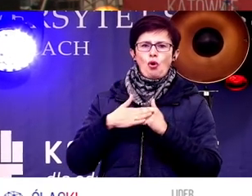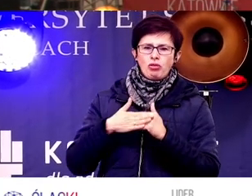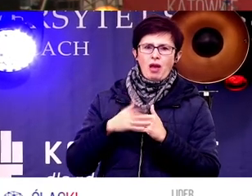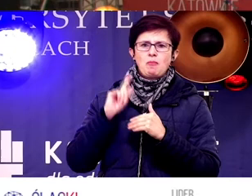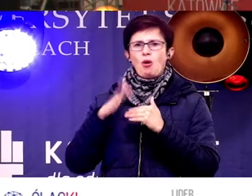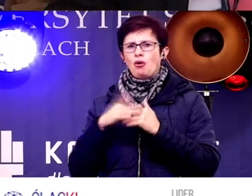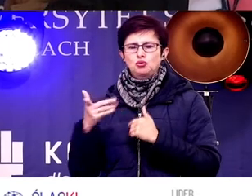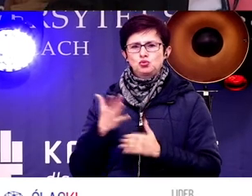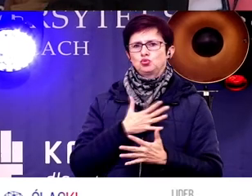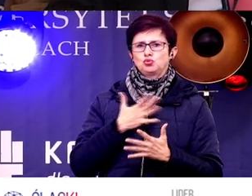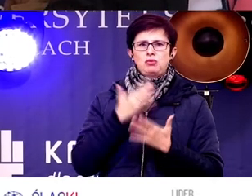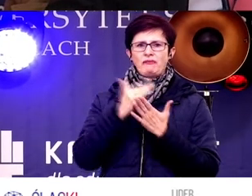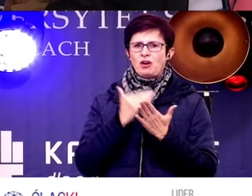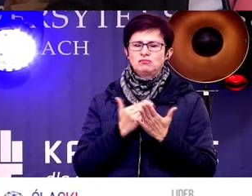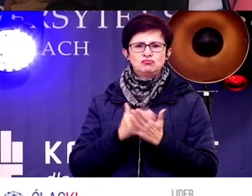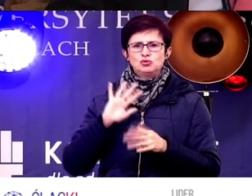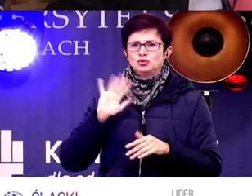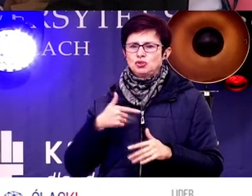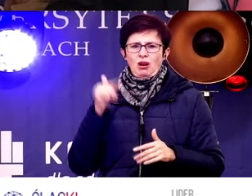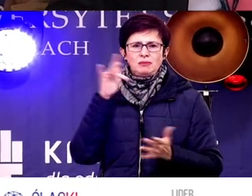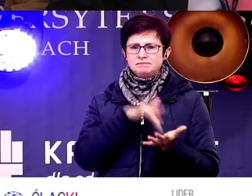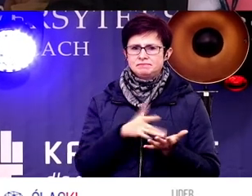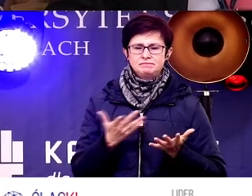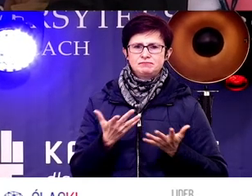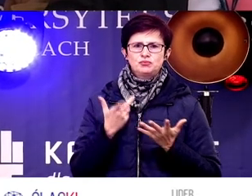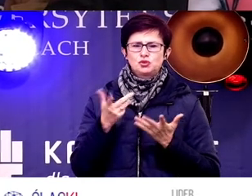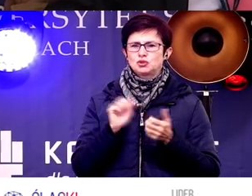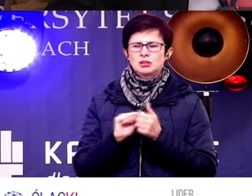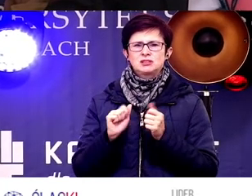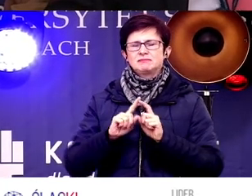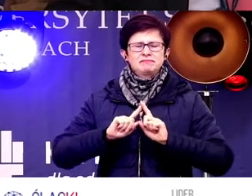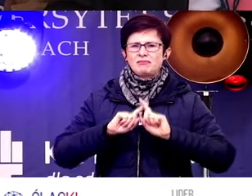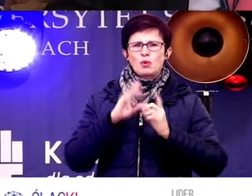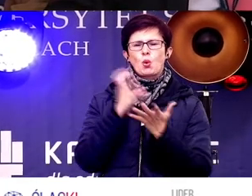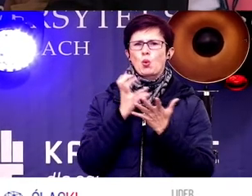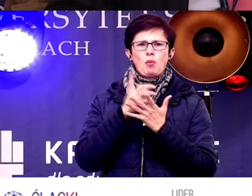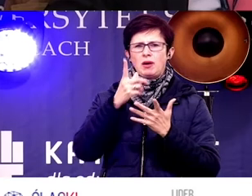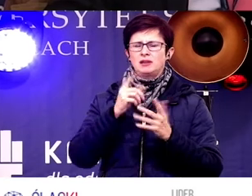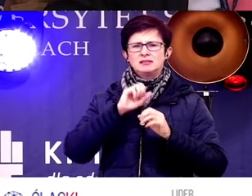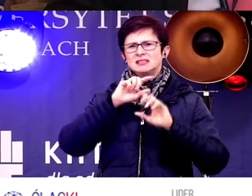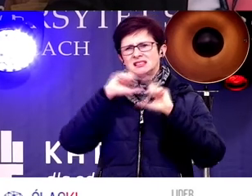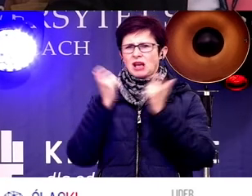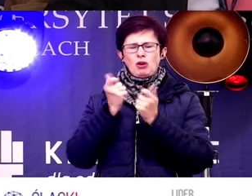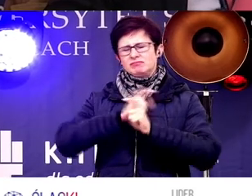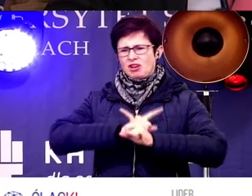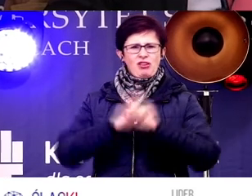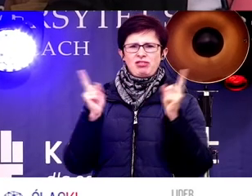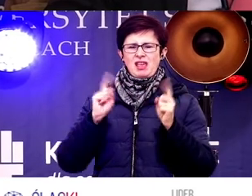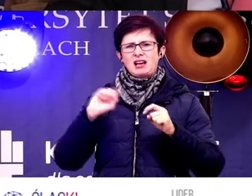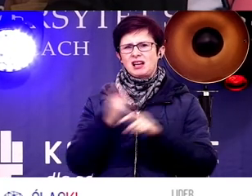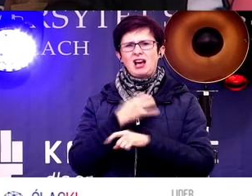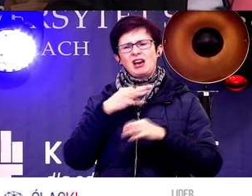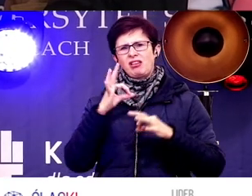tych warunkach. Do tego dochodzi również, bo to jest zupełnie nietypowy kraj, to jest zupełnie inny